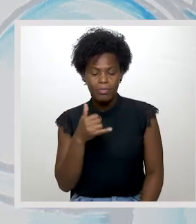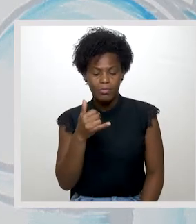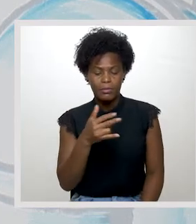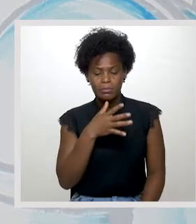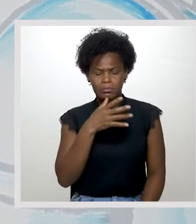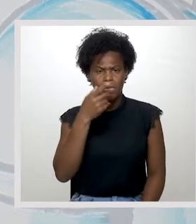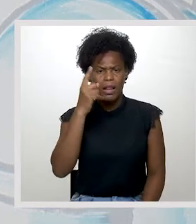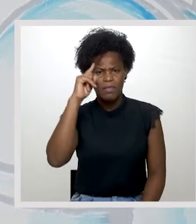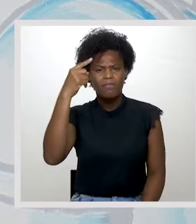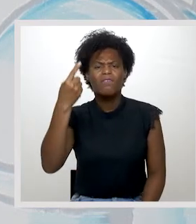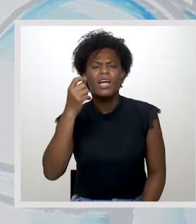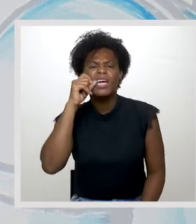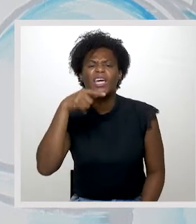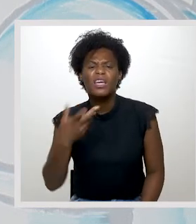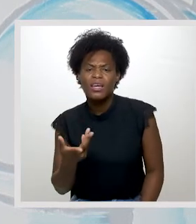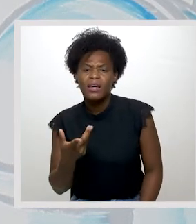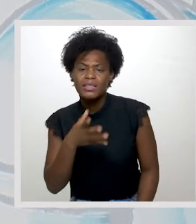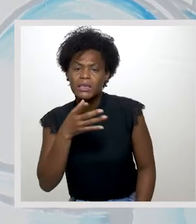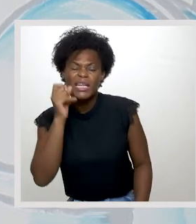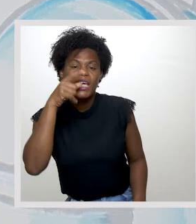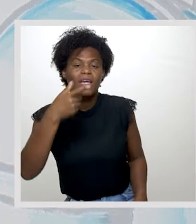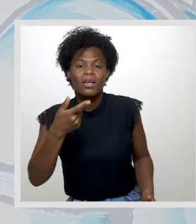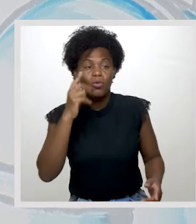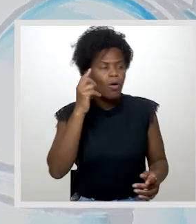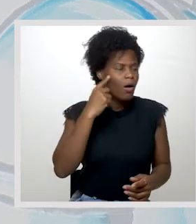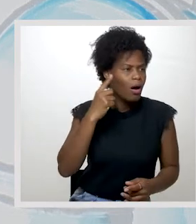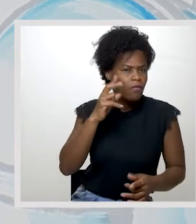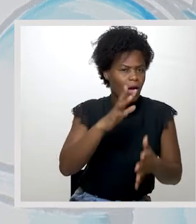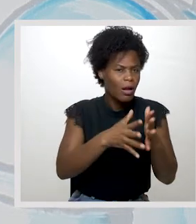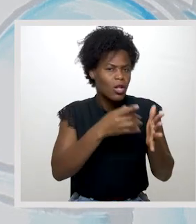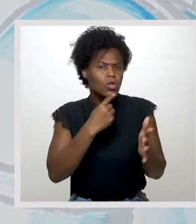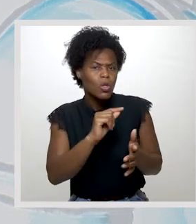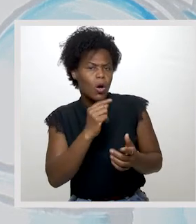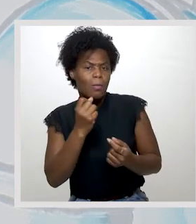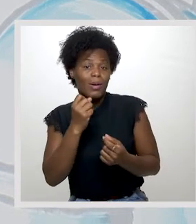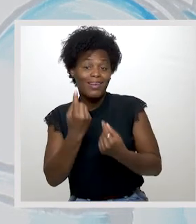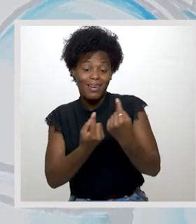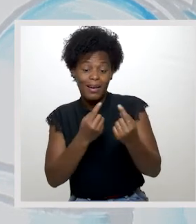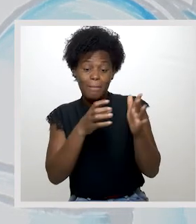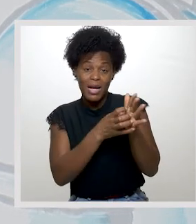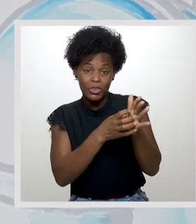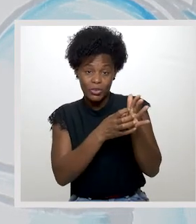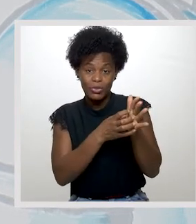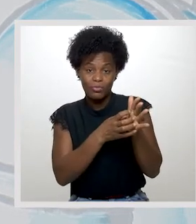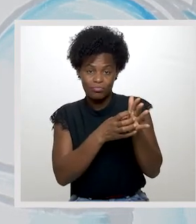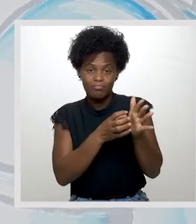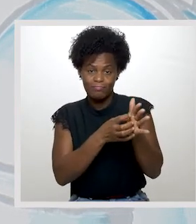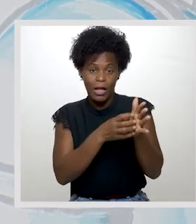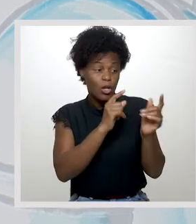deviner c'est qui. Ok? Vocês associam cada nome à imagem